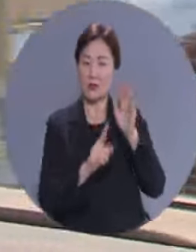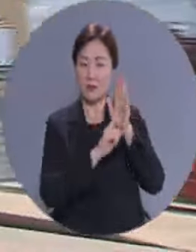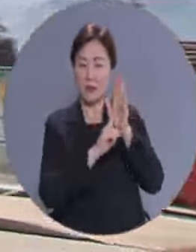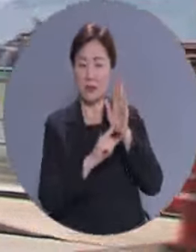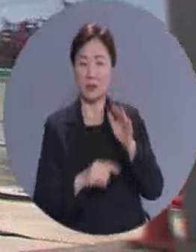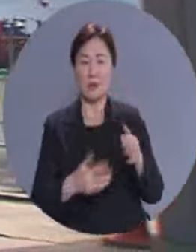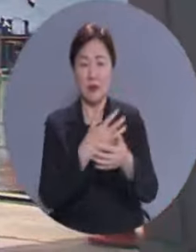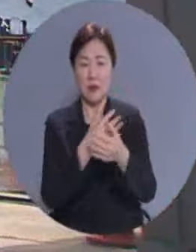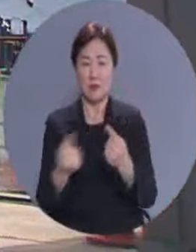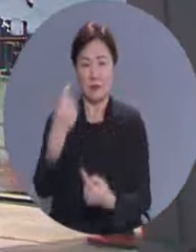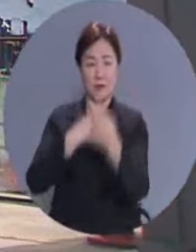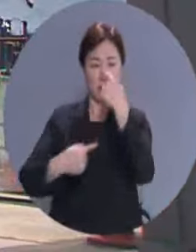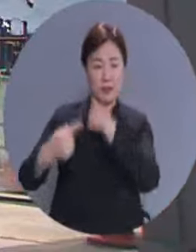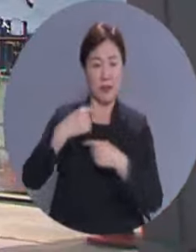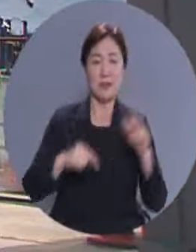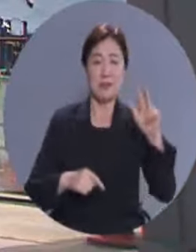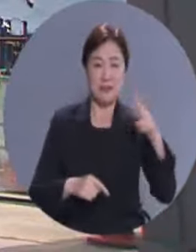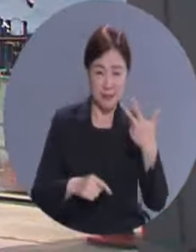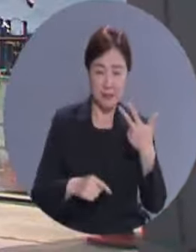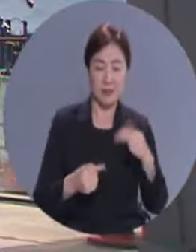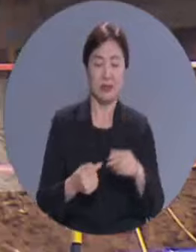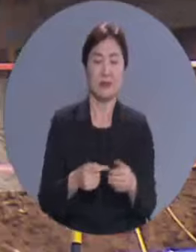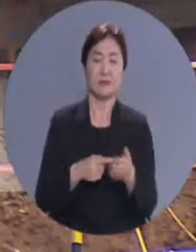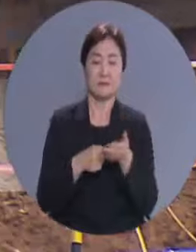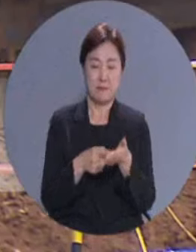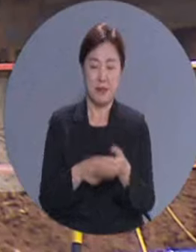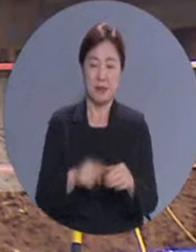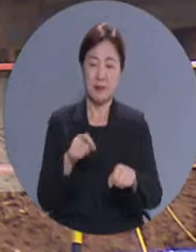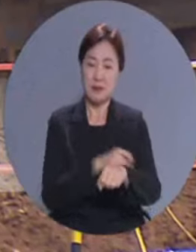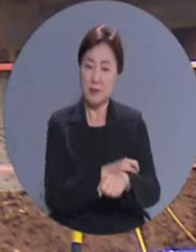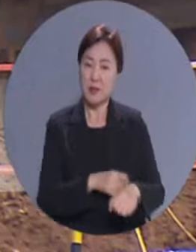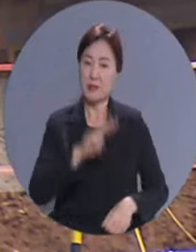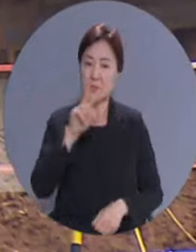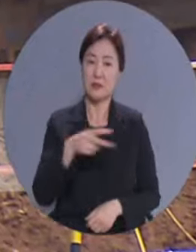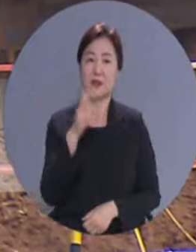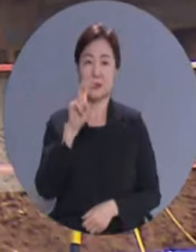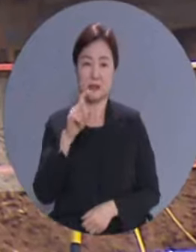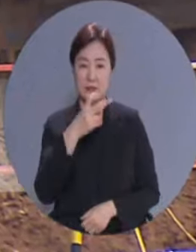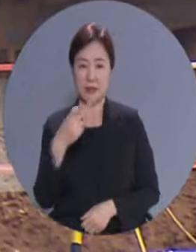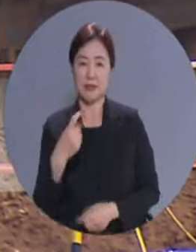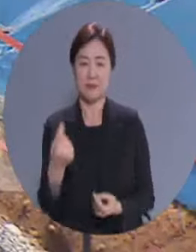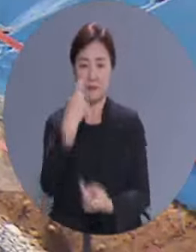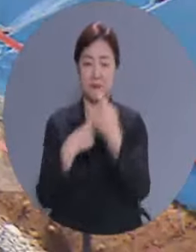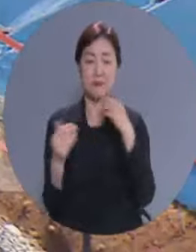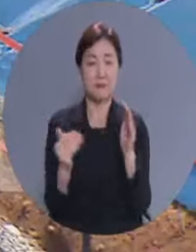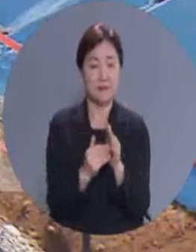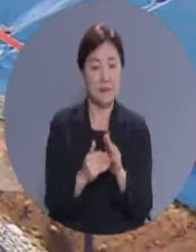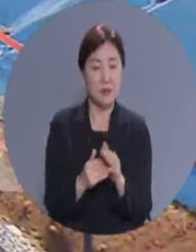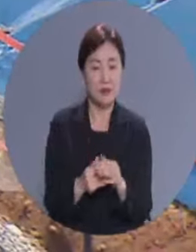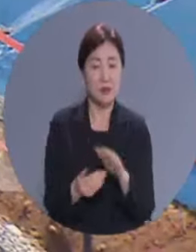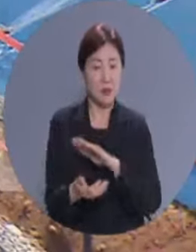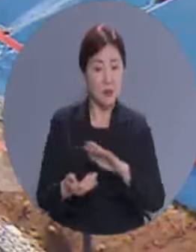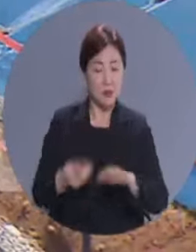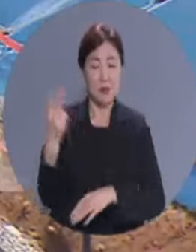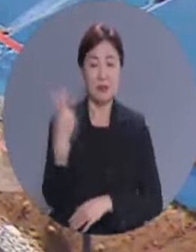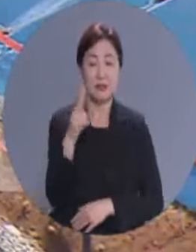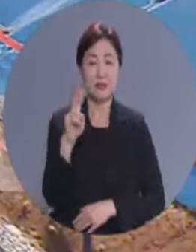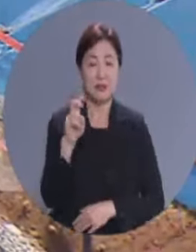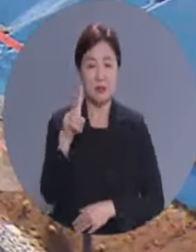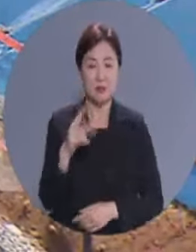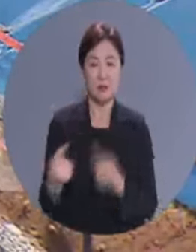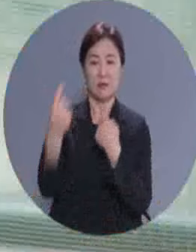나왔는데 특별공급 과 1 2순위를 합쳐 210여 가구가 신청하는데 그쳤습니다 앞서 2022년에